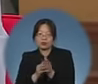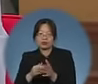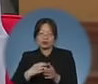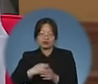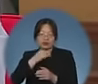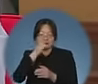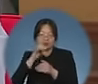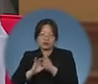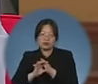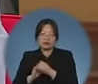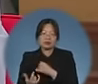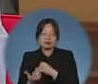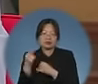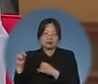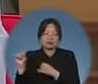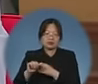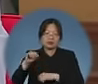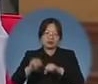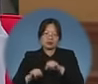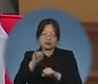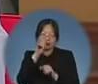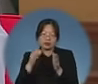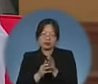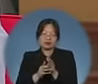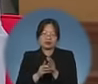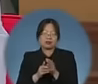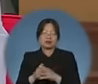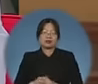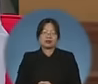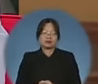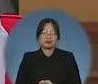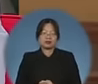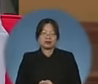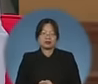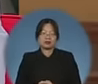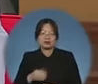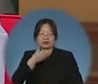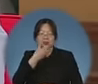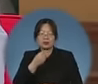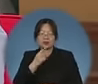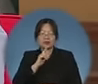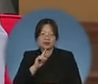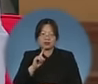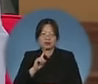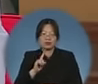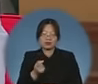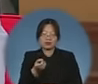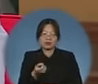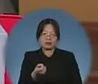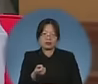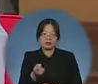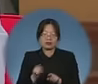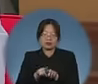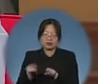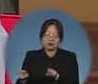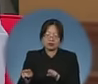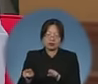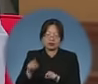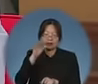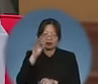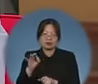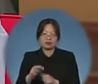위기가 있으면 빨리 신속히 대처하고 하는 예, 장점들이 예. 있지만 예. 이제 행복이라고 하는 문제로 약간 갓길을